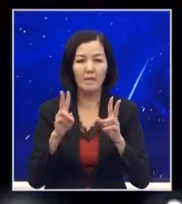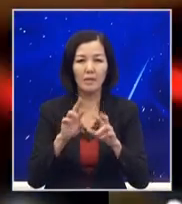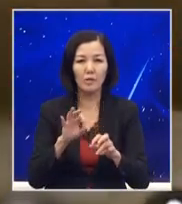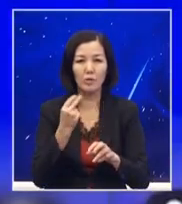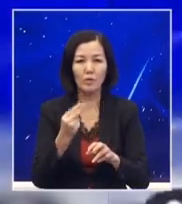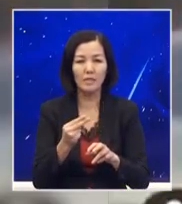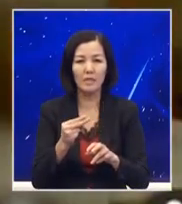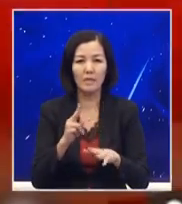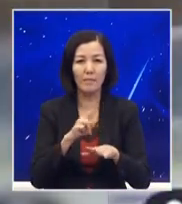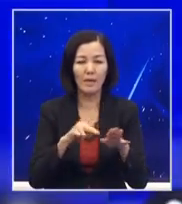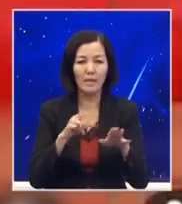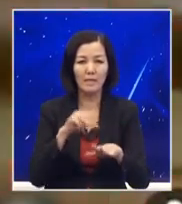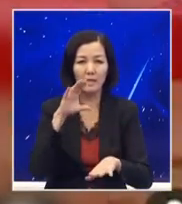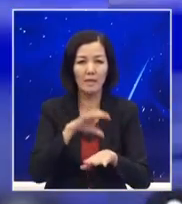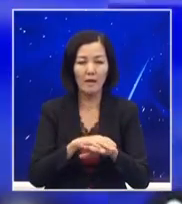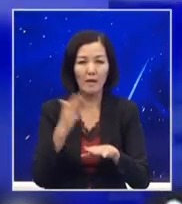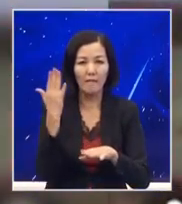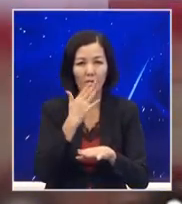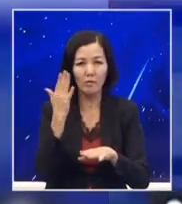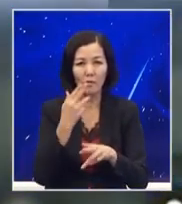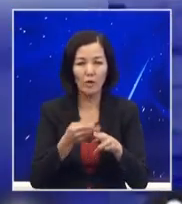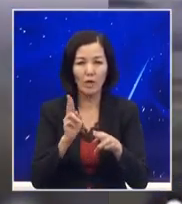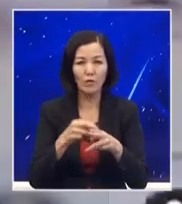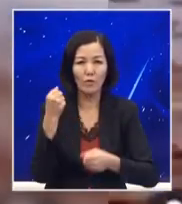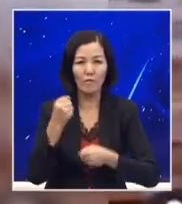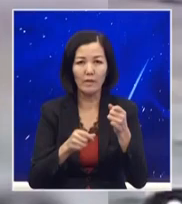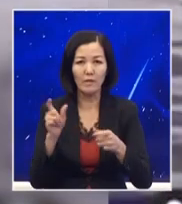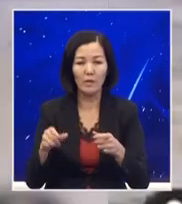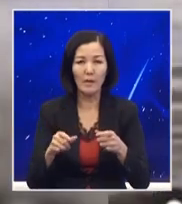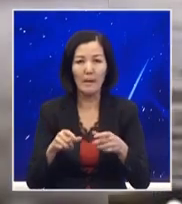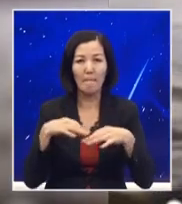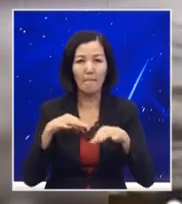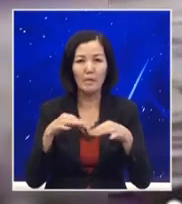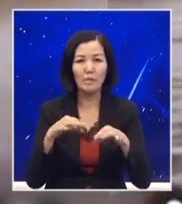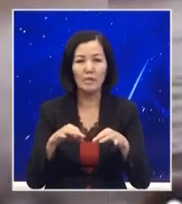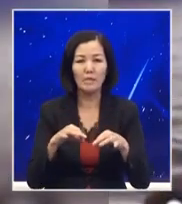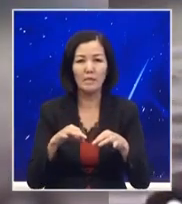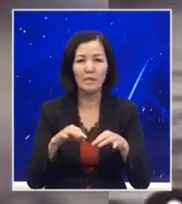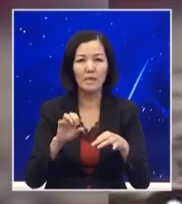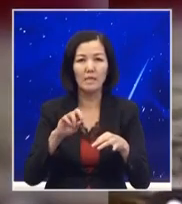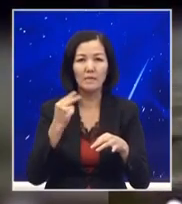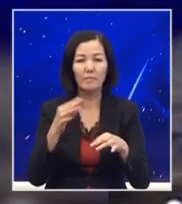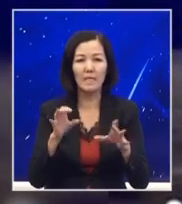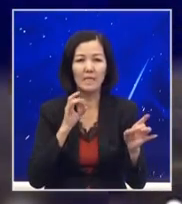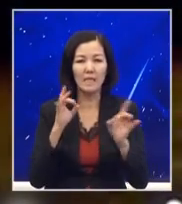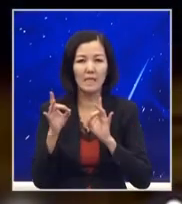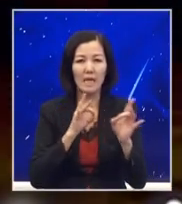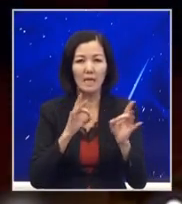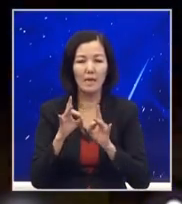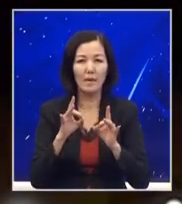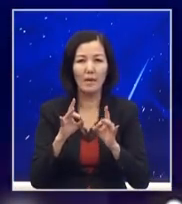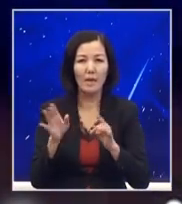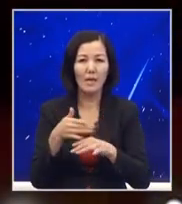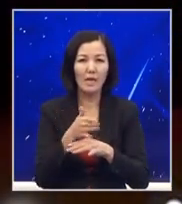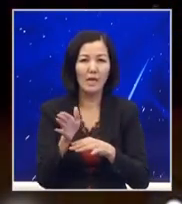сетей полицейские обнаружили видеоролик, на котором водитель легковой автомашины со спецсигналами лихачил по